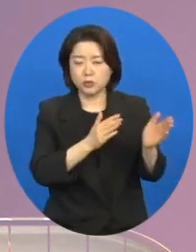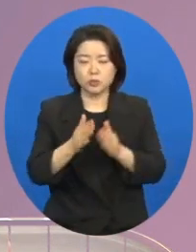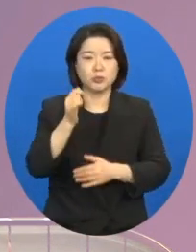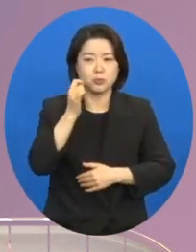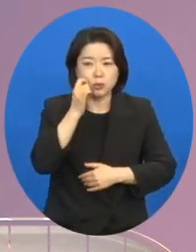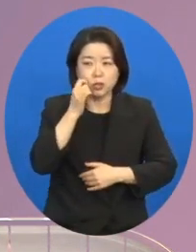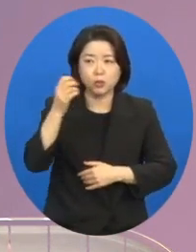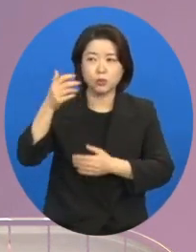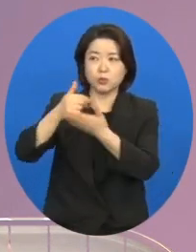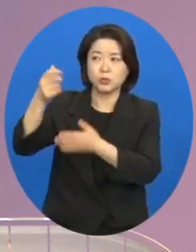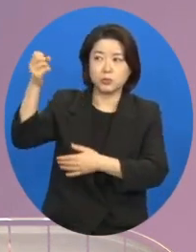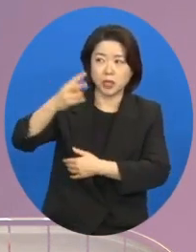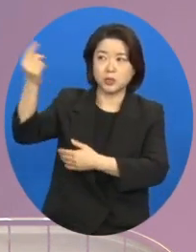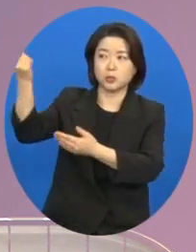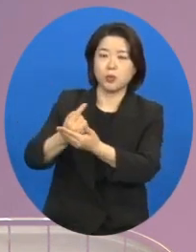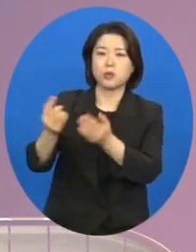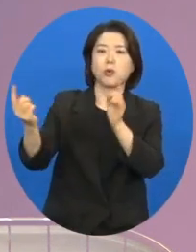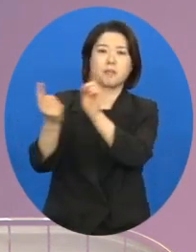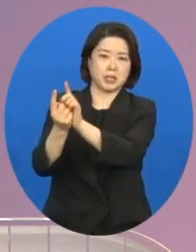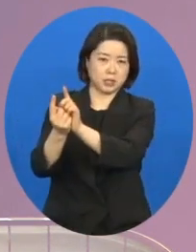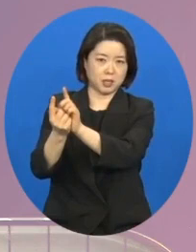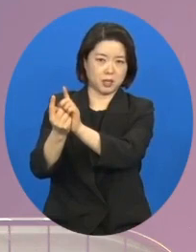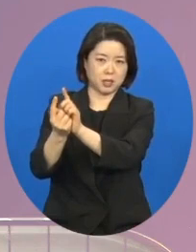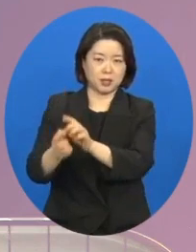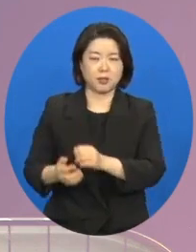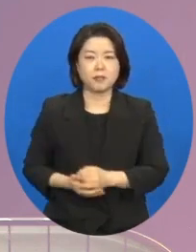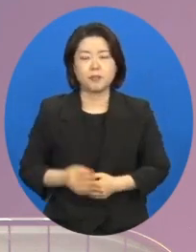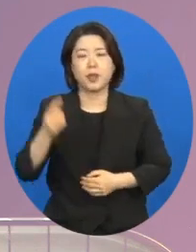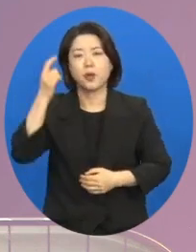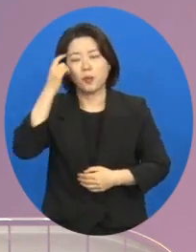거예요. 자, 그러면 왜 그런가? 바로 그들의